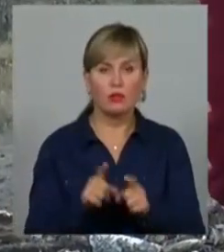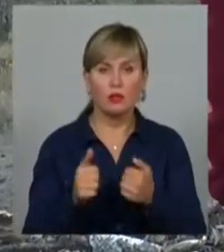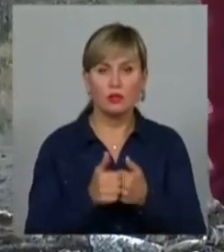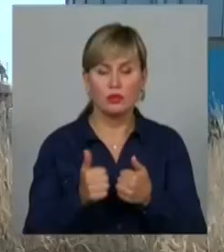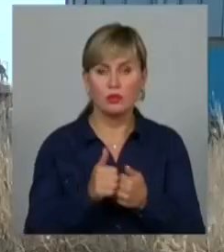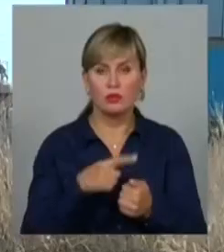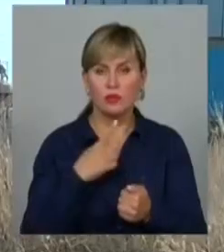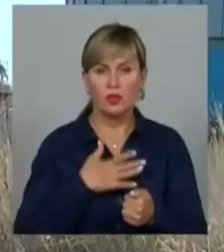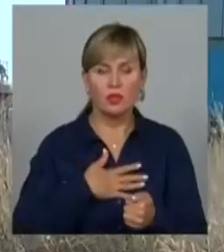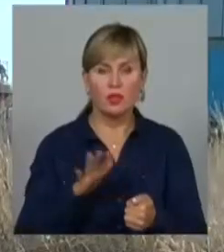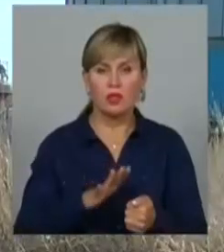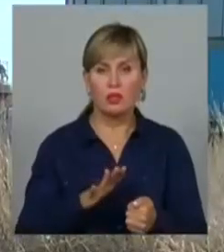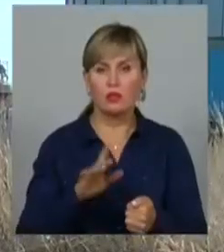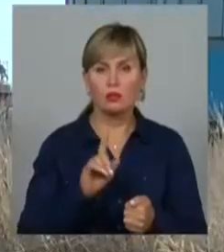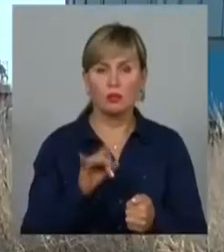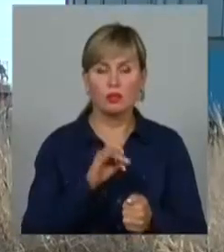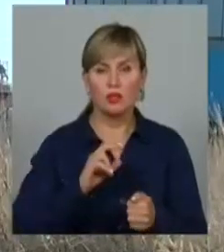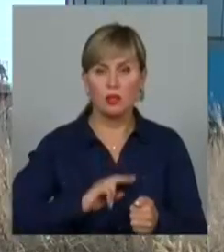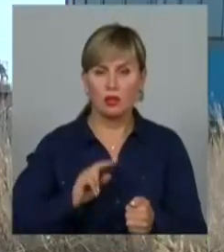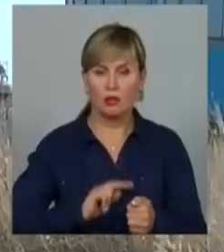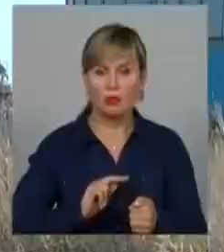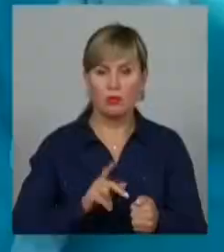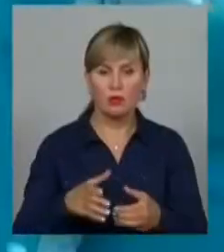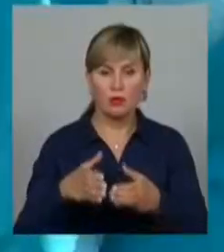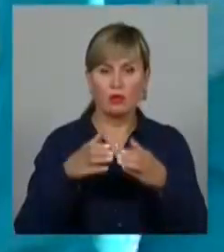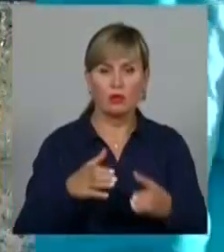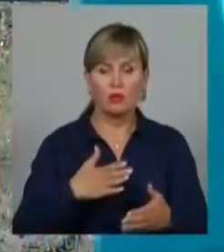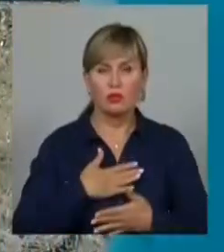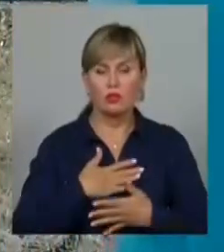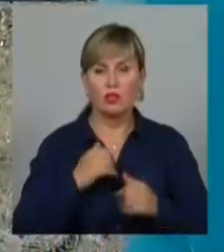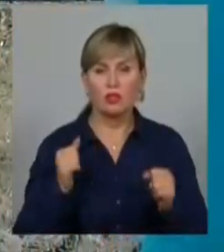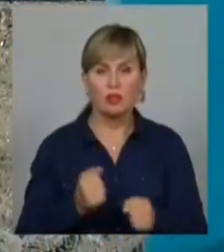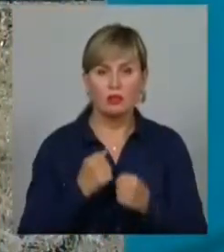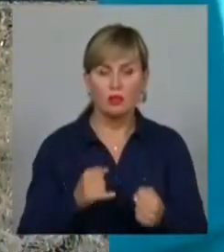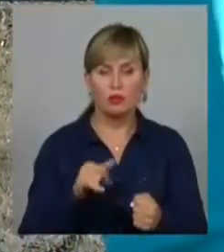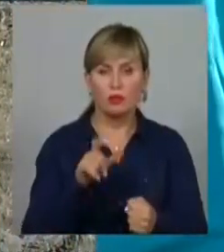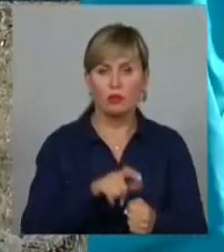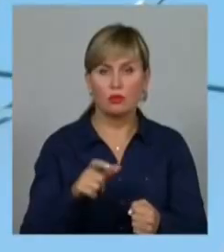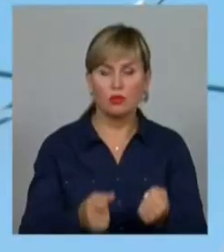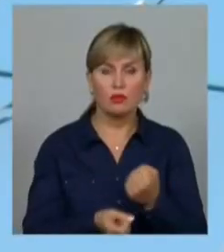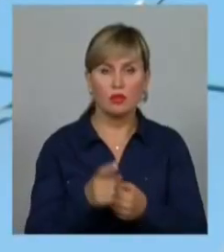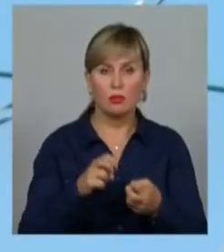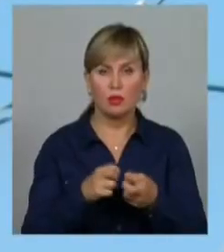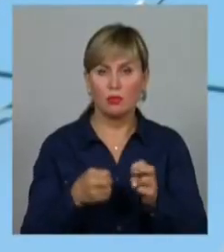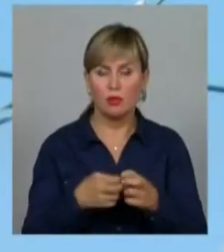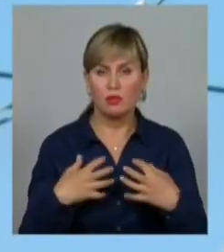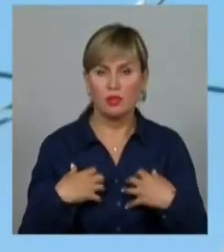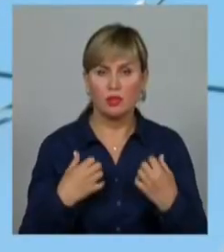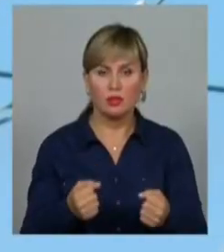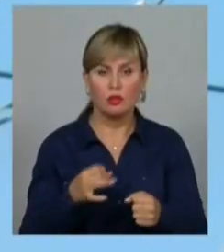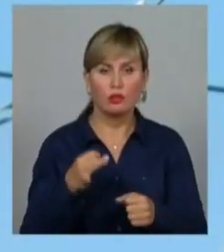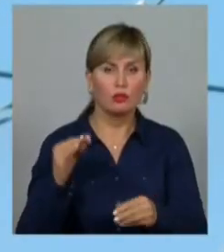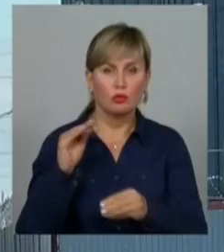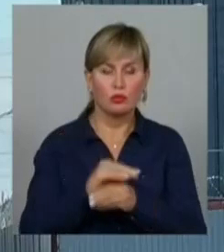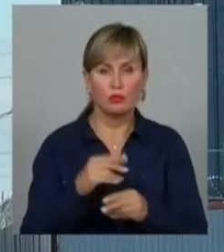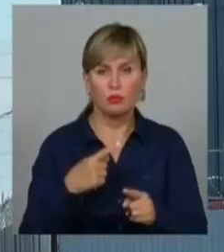соседству явно не рада. Говорит, из-за работы элеватора дышать стало невозможно. У сельчан якобы возникли проблемы со здоровьем. А вдобавок